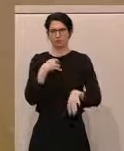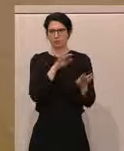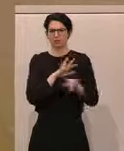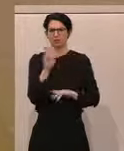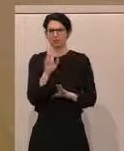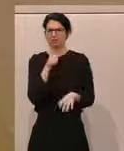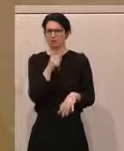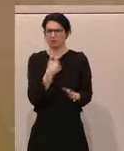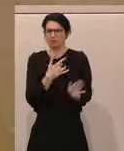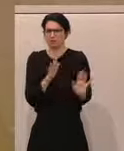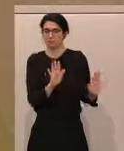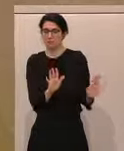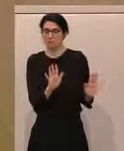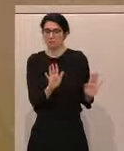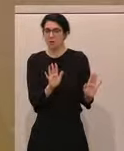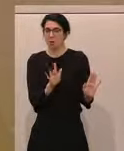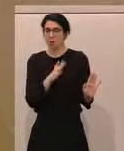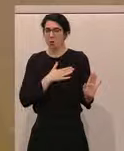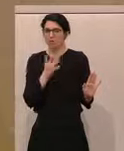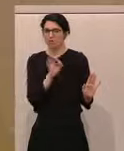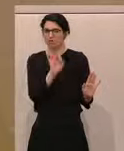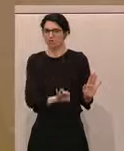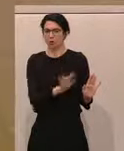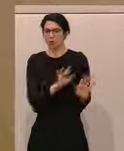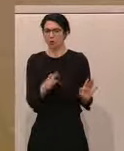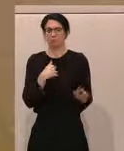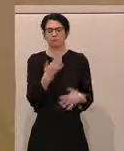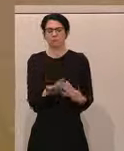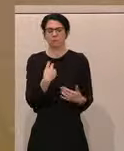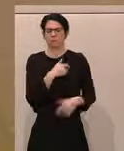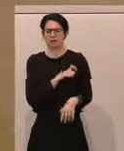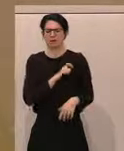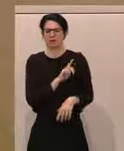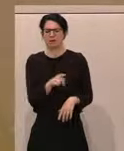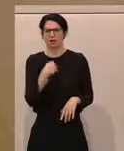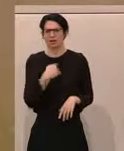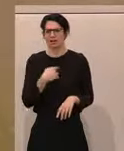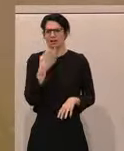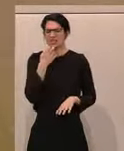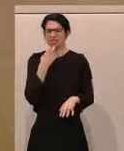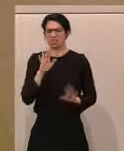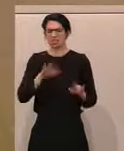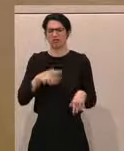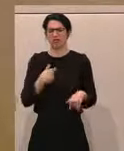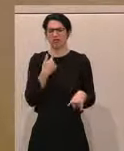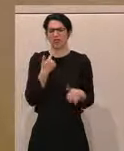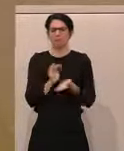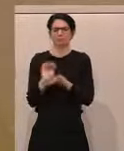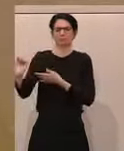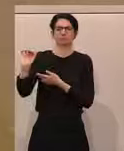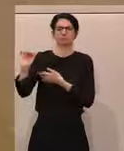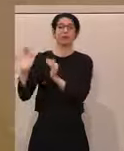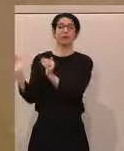zu erteilen, wenn es die FPÖ trifft. Eine Partei, die ich lieber hinter dem Mond als auf der Regierungsbank sehen